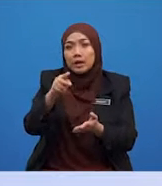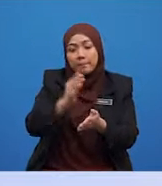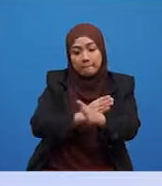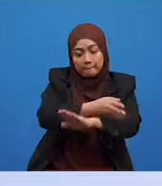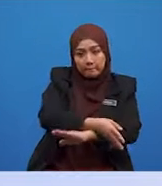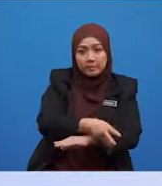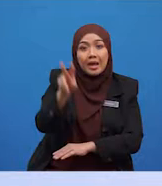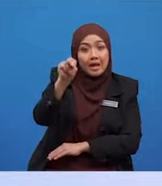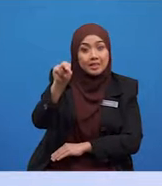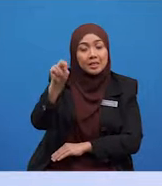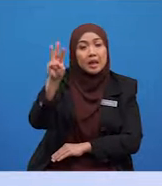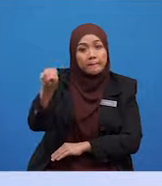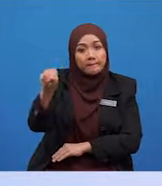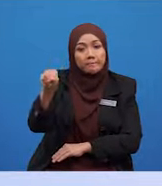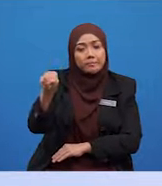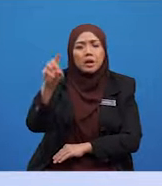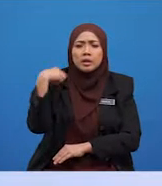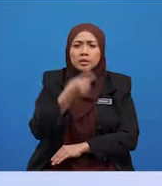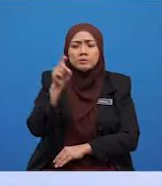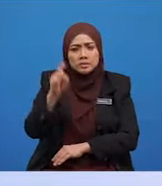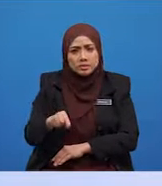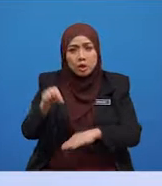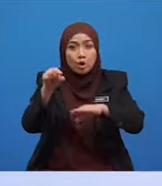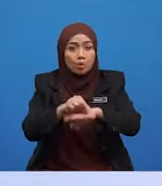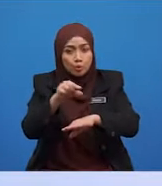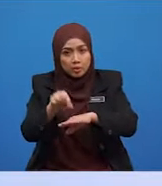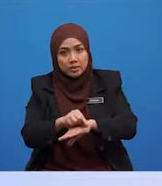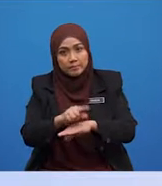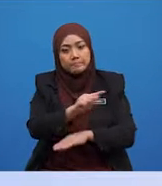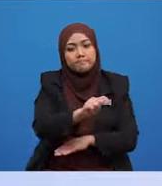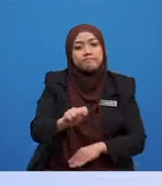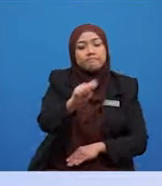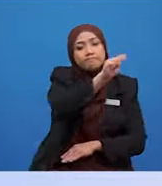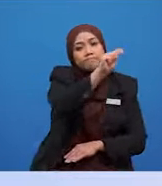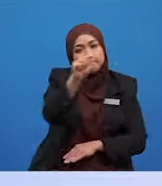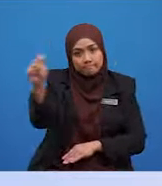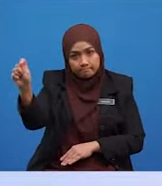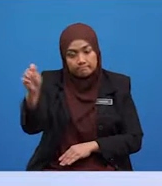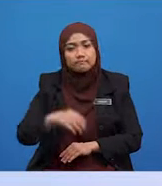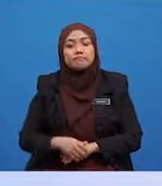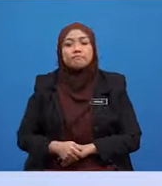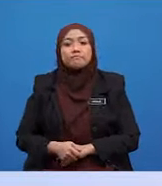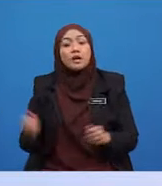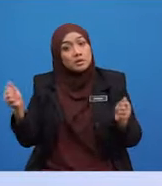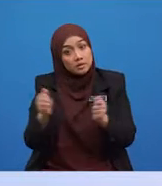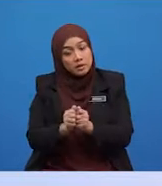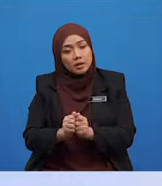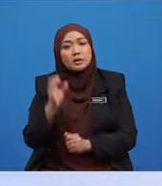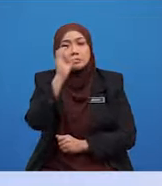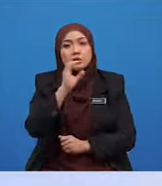MN, kita perlu menggunakan formula teorem Pythagoras dengan